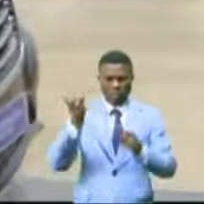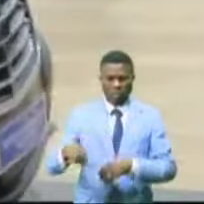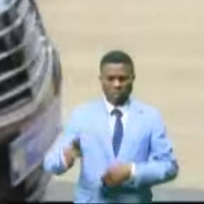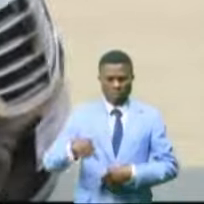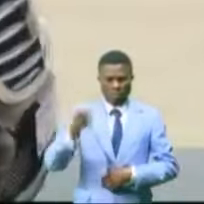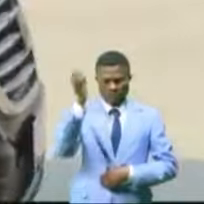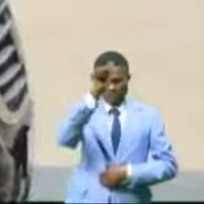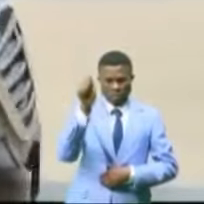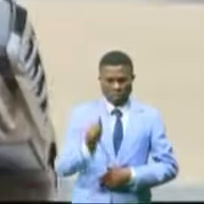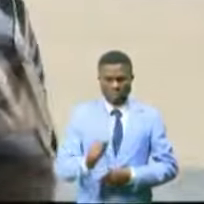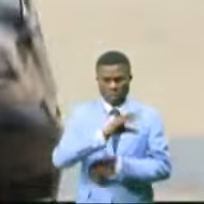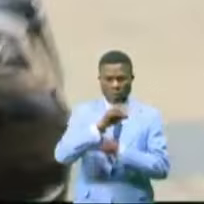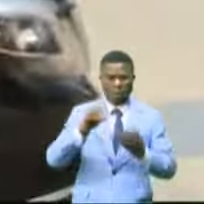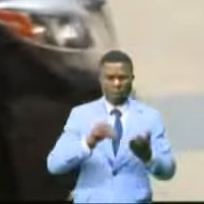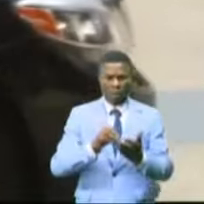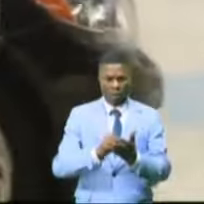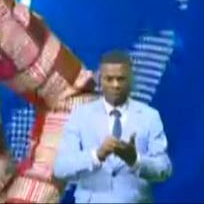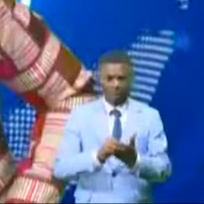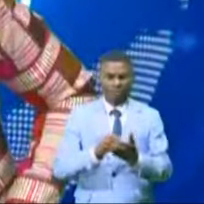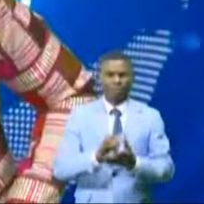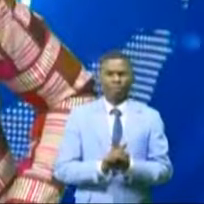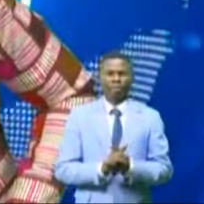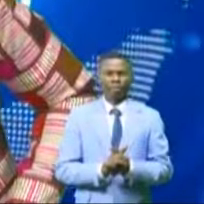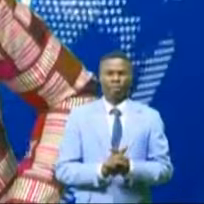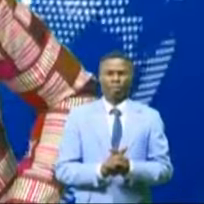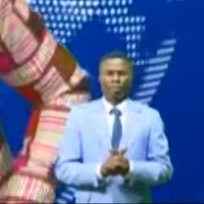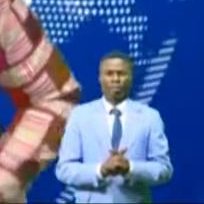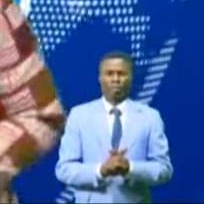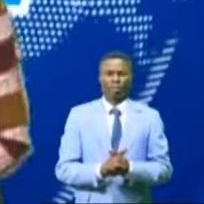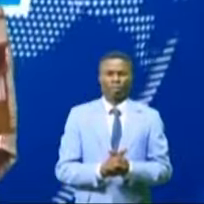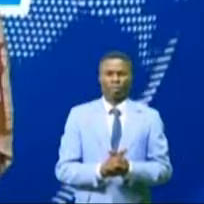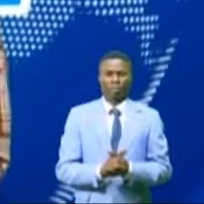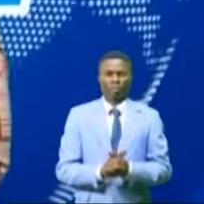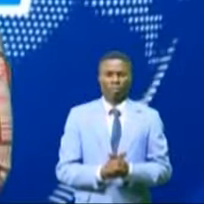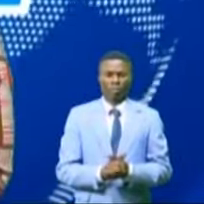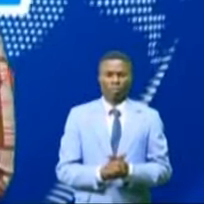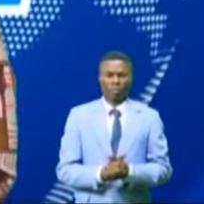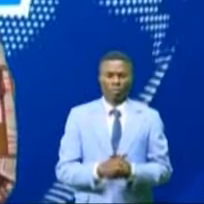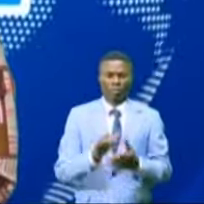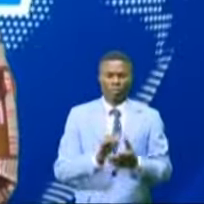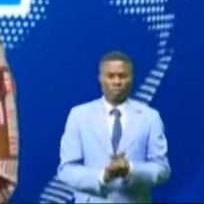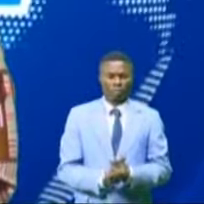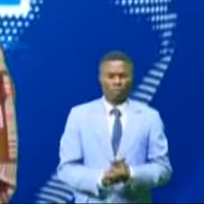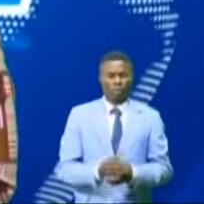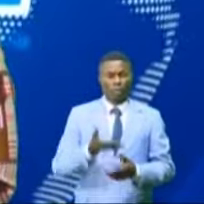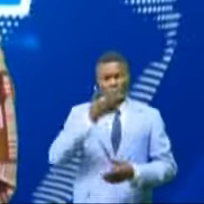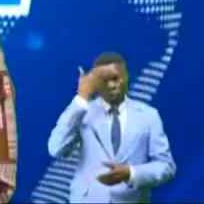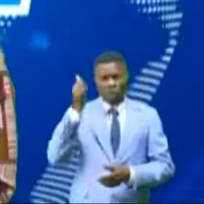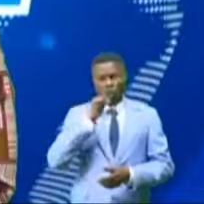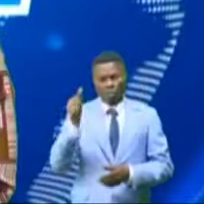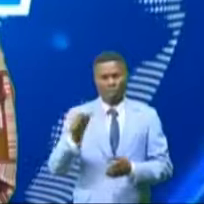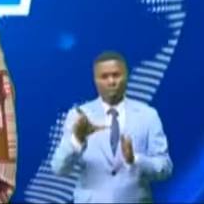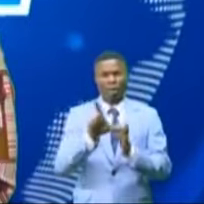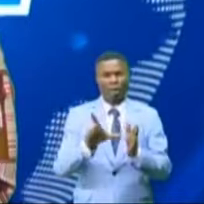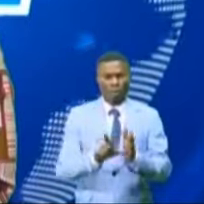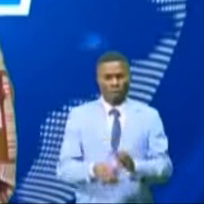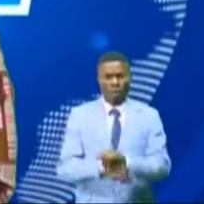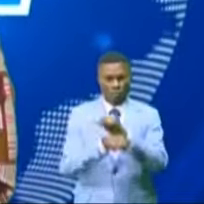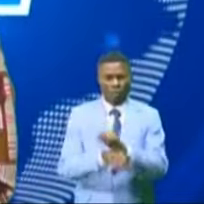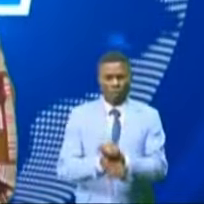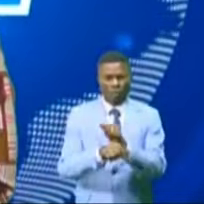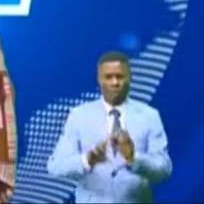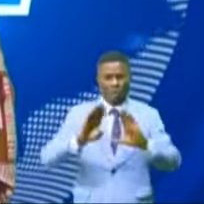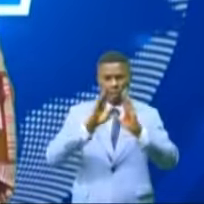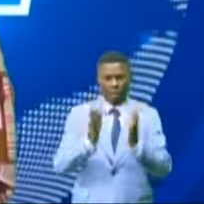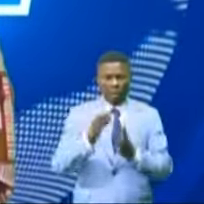régionale en Afrique centrale. Ils n'ont pas dérogé à la règle. Les membres du gouvernement Samalou Kondé étaient